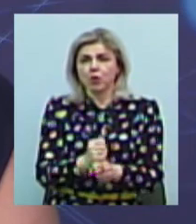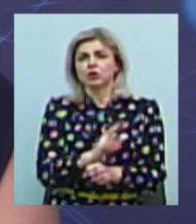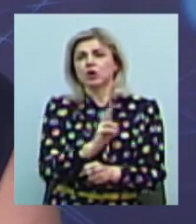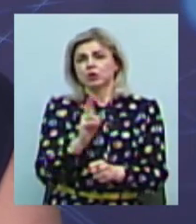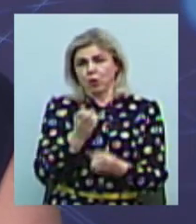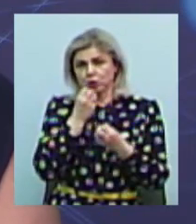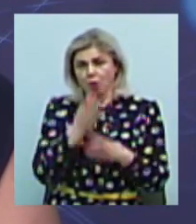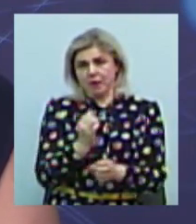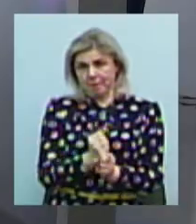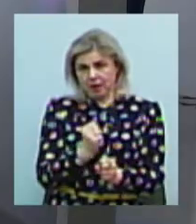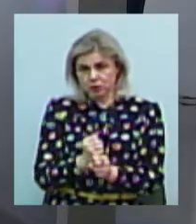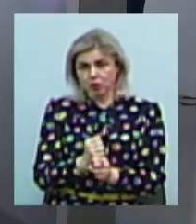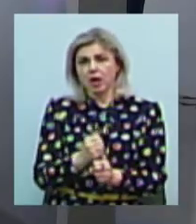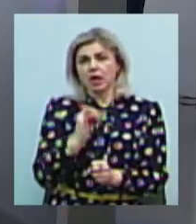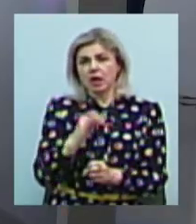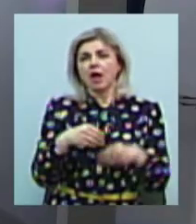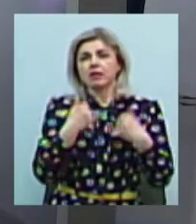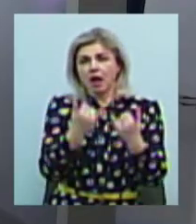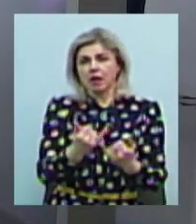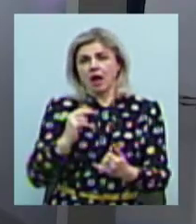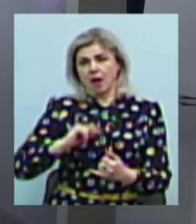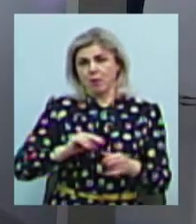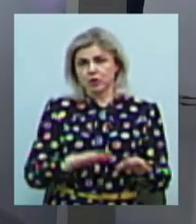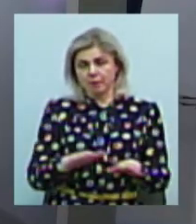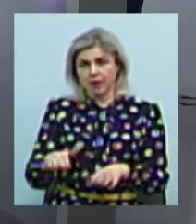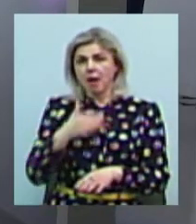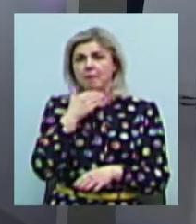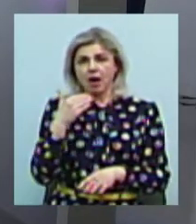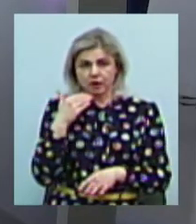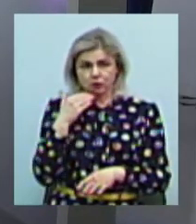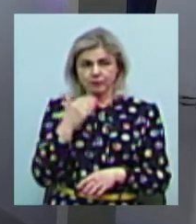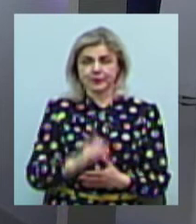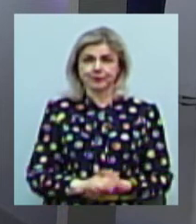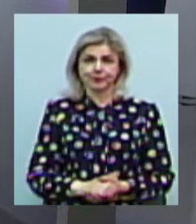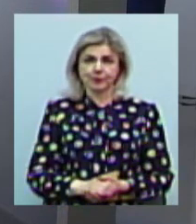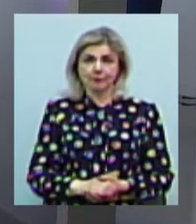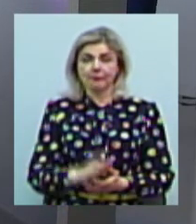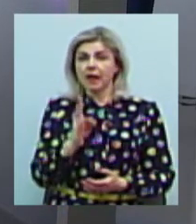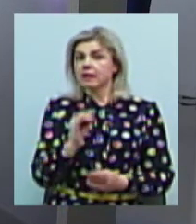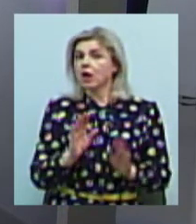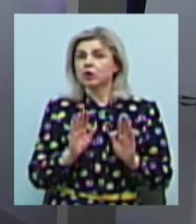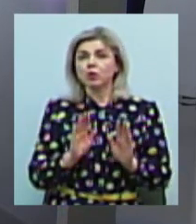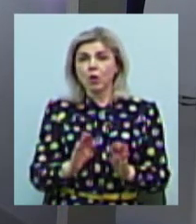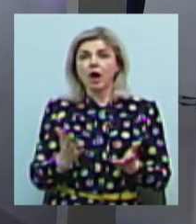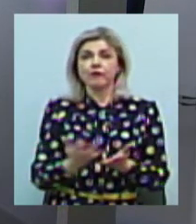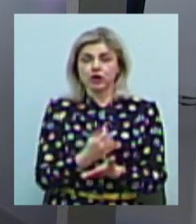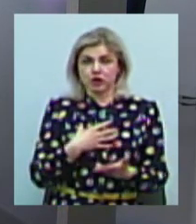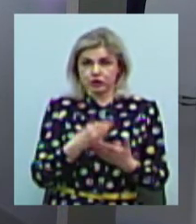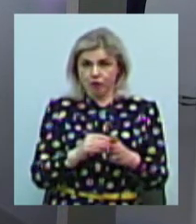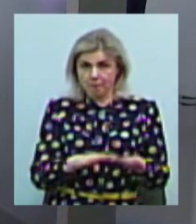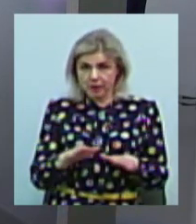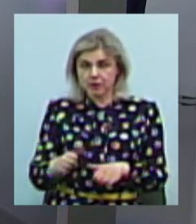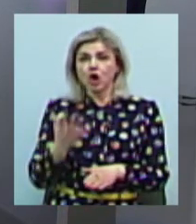працюють. Як я вже сказала, дали робочі місця там, ну, багатьом таким. Не лише знайшли своє місце, а ще й